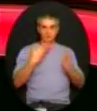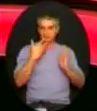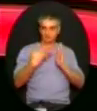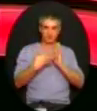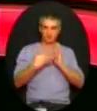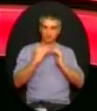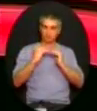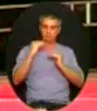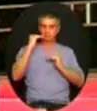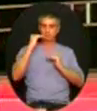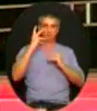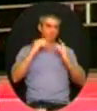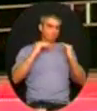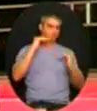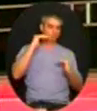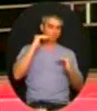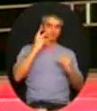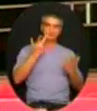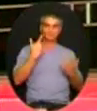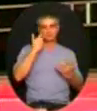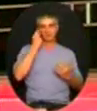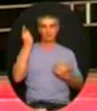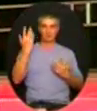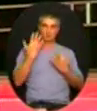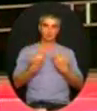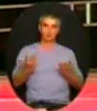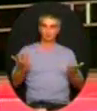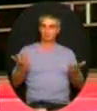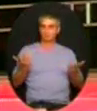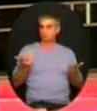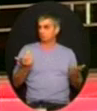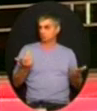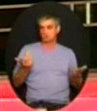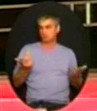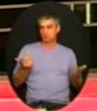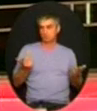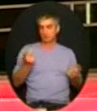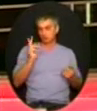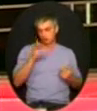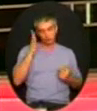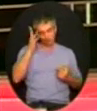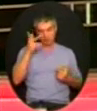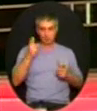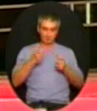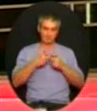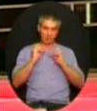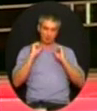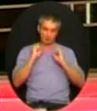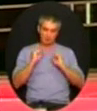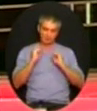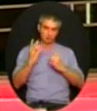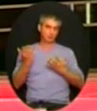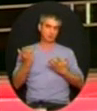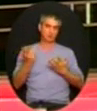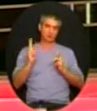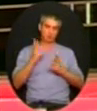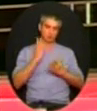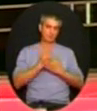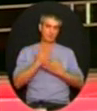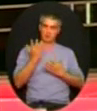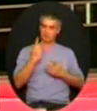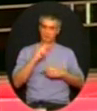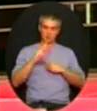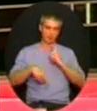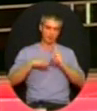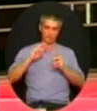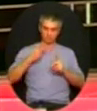שהסקרים מאוד מפנקים אותם במספר המנדטים. אני לא חושבת את זה. אני חושבת שיש עתיד מפלגה מבוססת, קיימת כבר